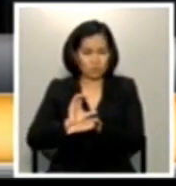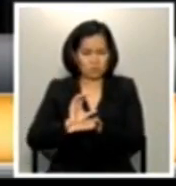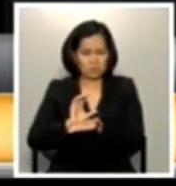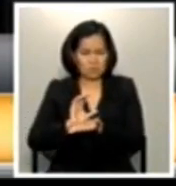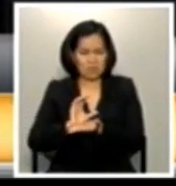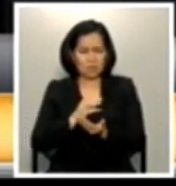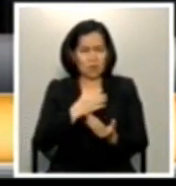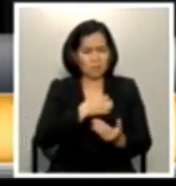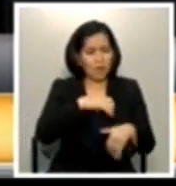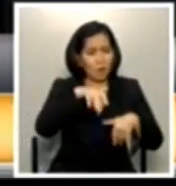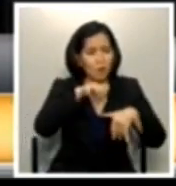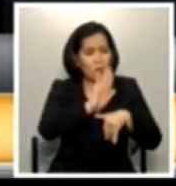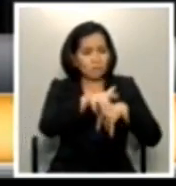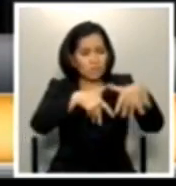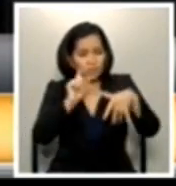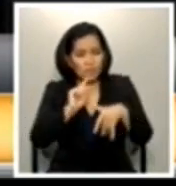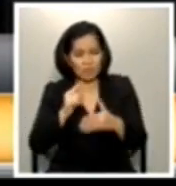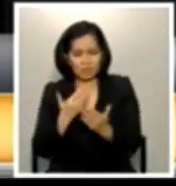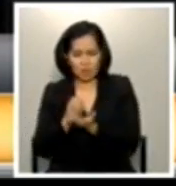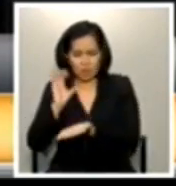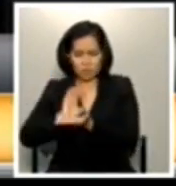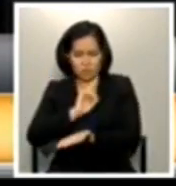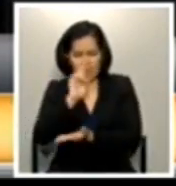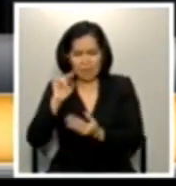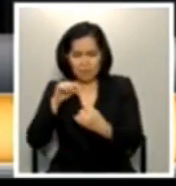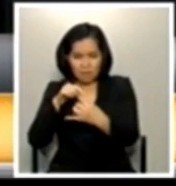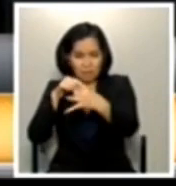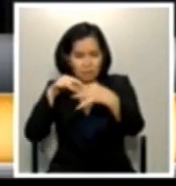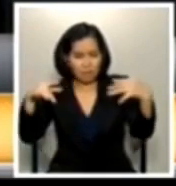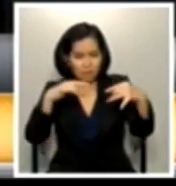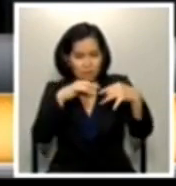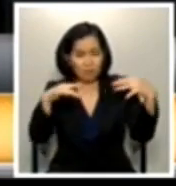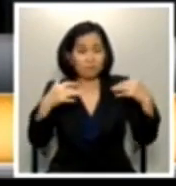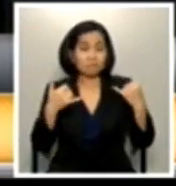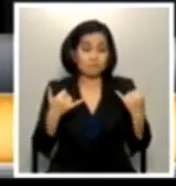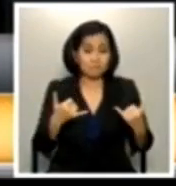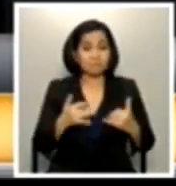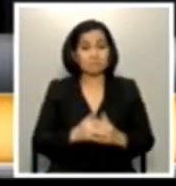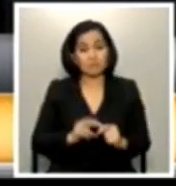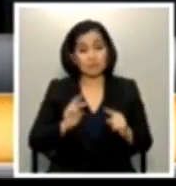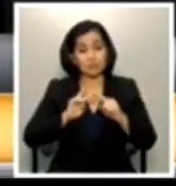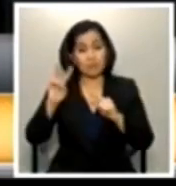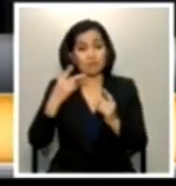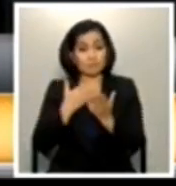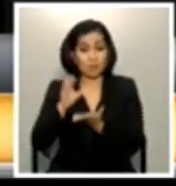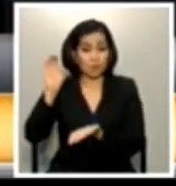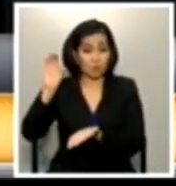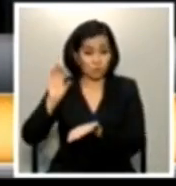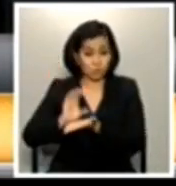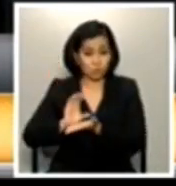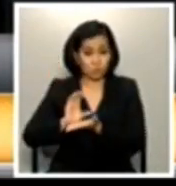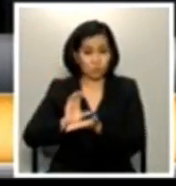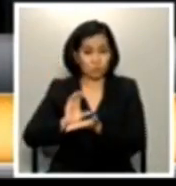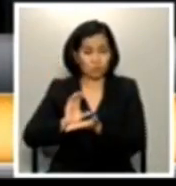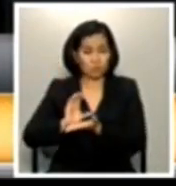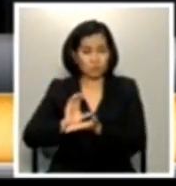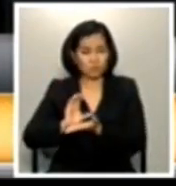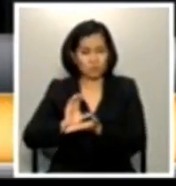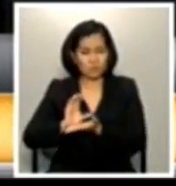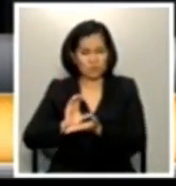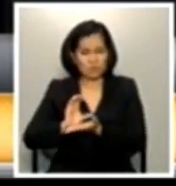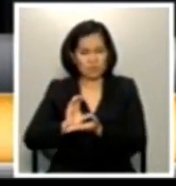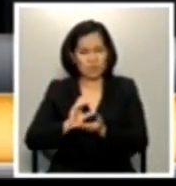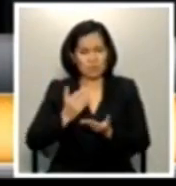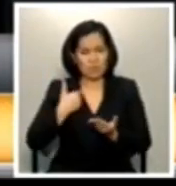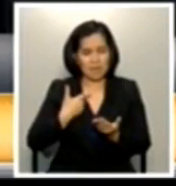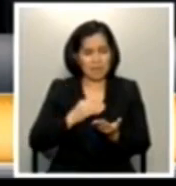ตรงกับความต้องการของพี่น้องประชาชน2นะครับการใช้กองทุนนั้นก็ขาดความเสมอ